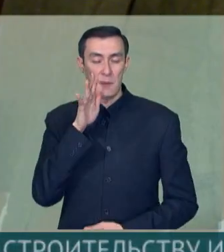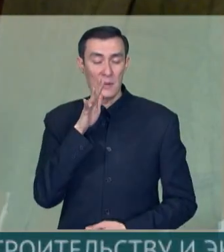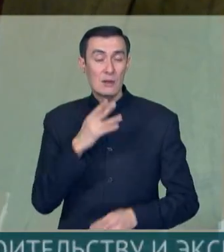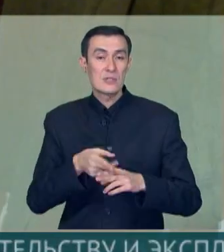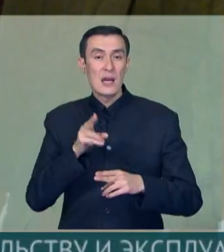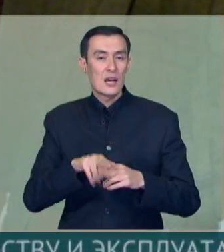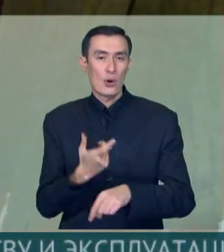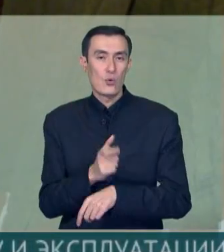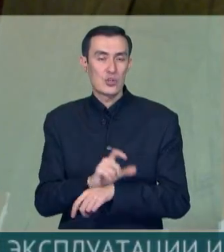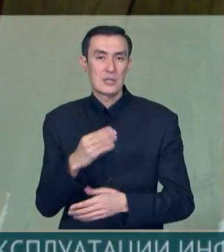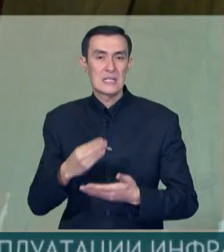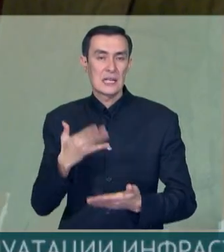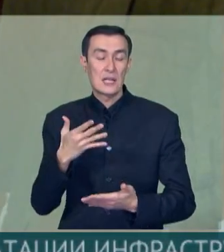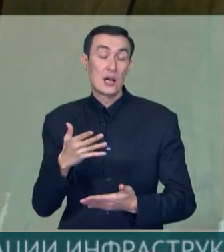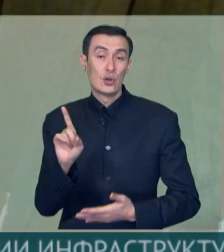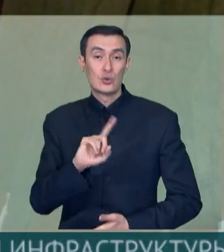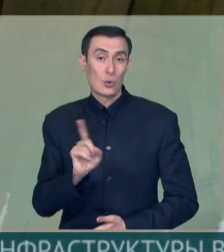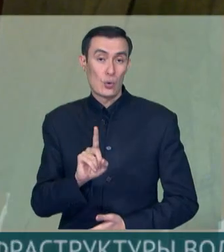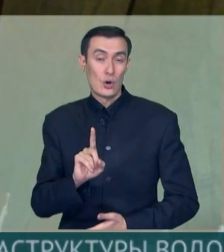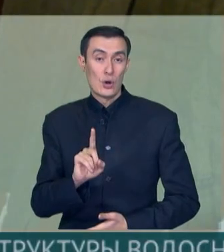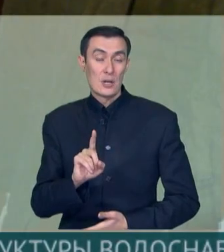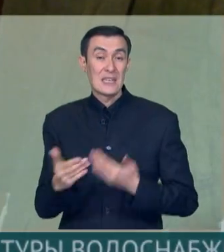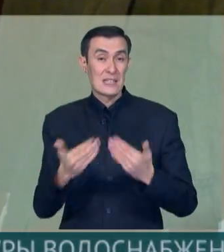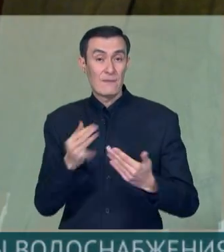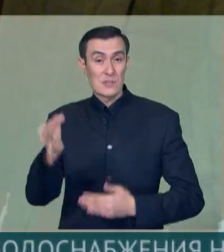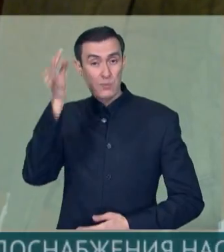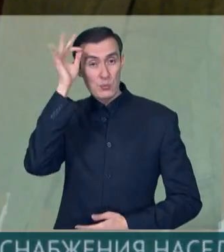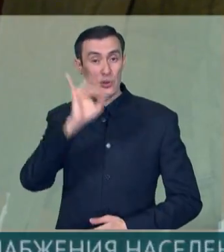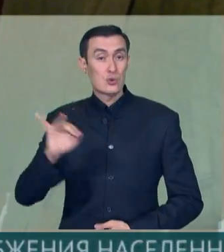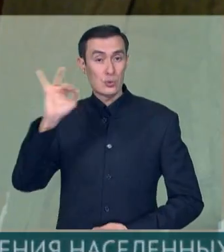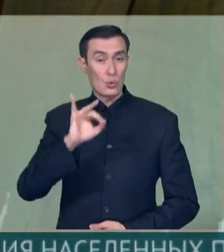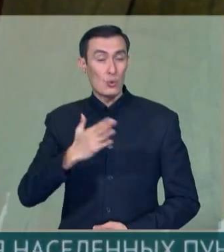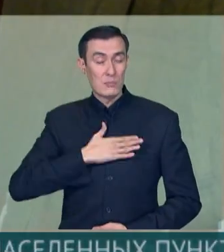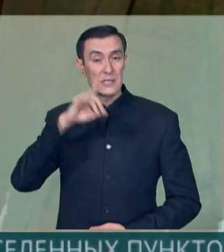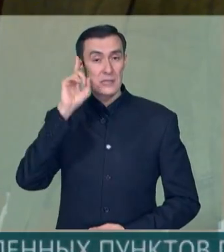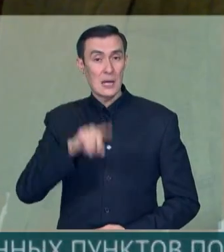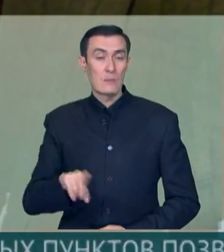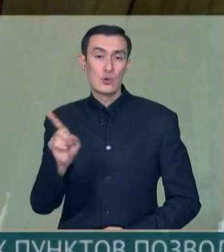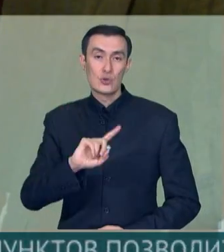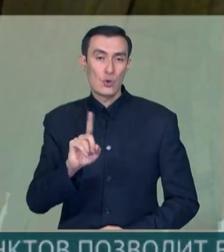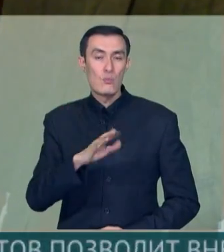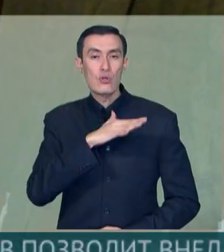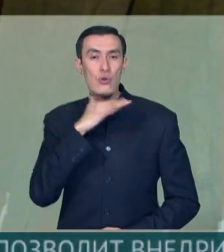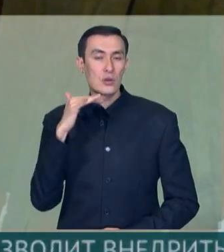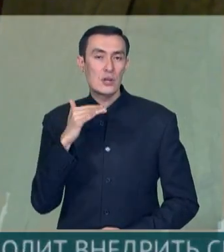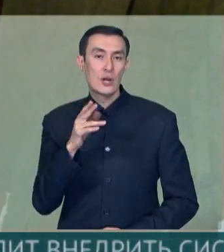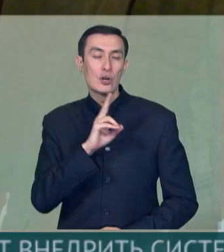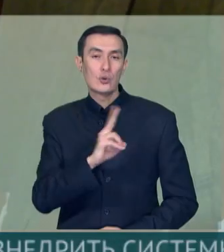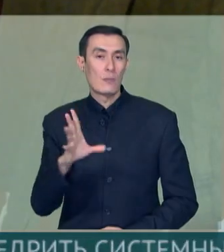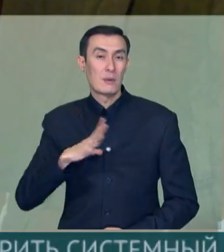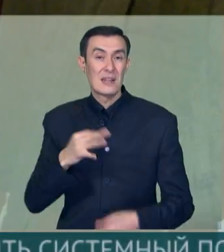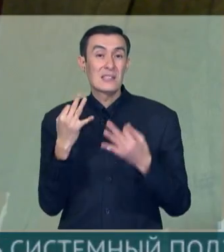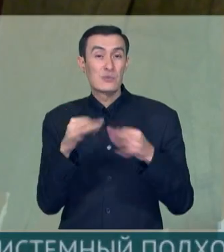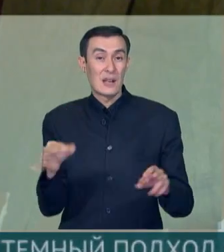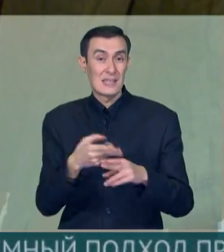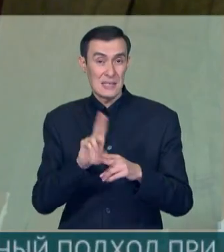есть это очень ценно, тем более, что если вспоминать историю, мы с вами знаем, что многие, кого потом выпускали из